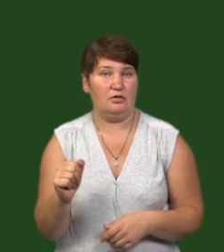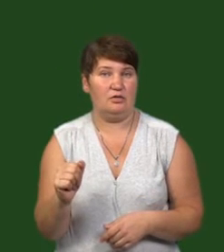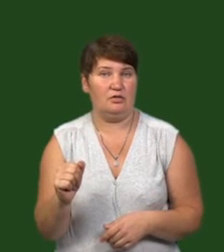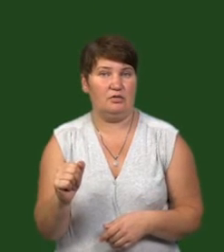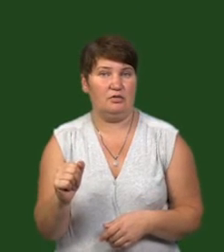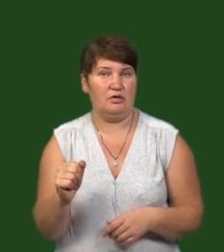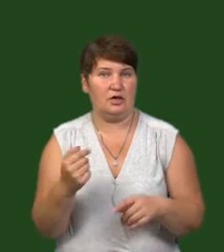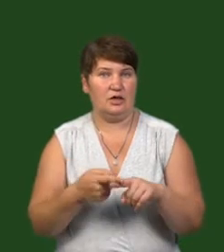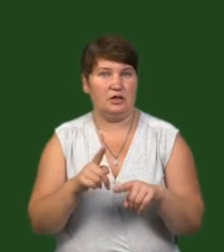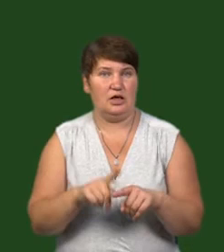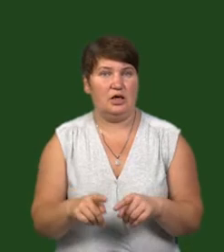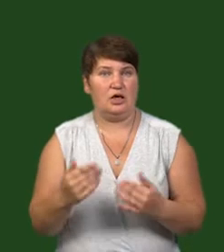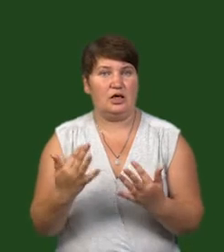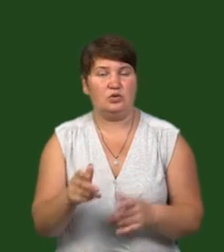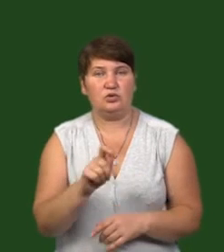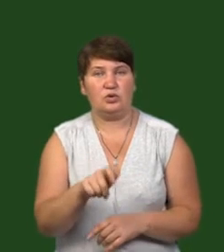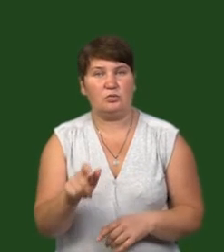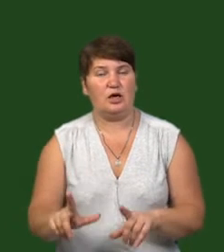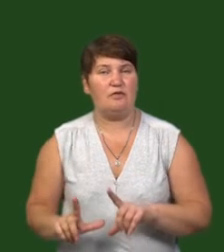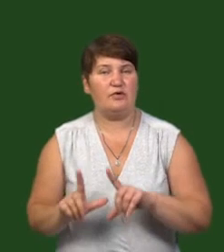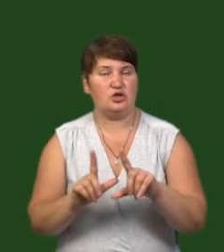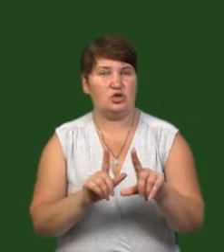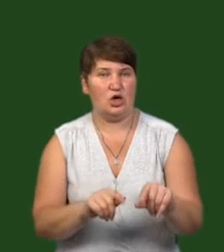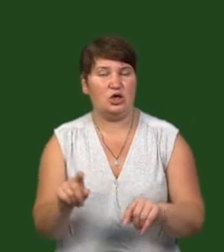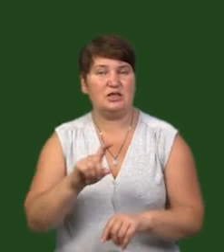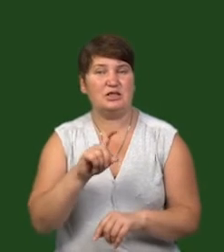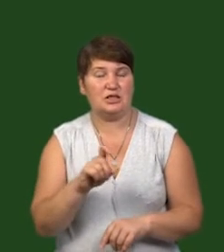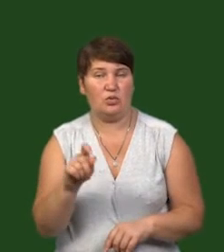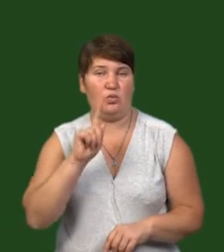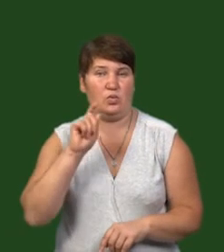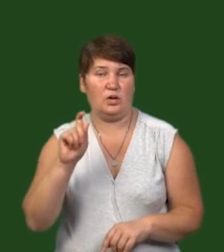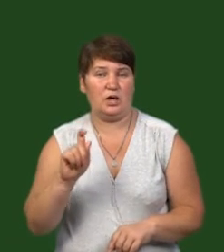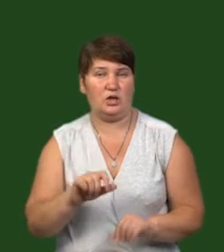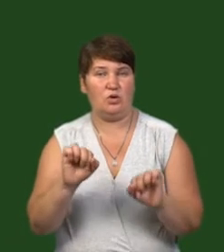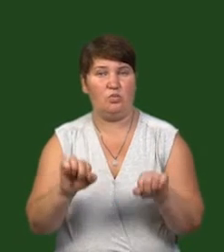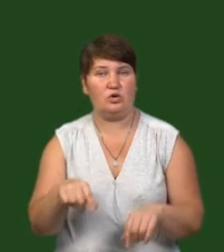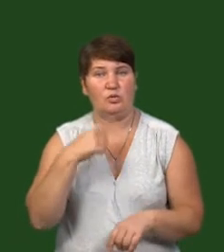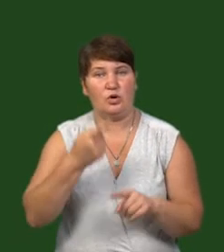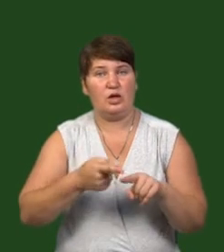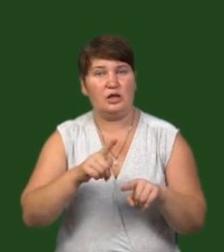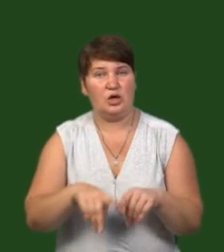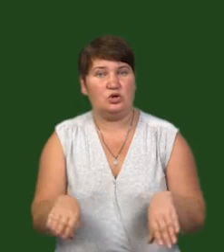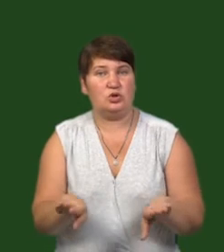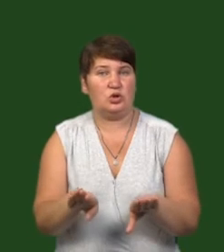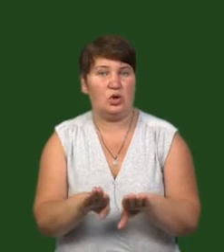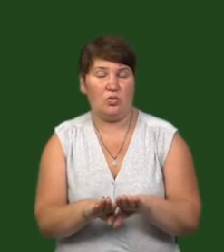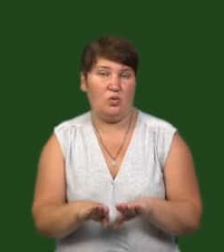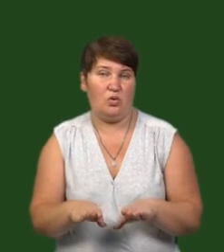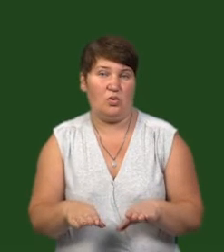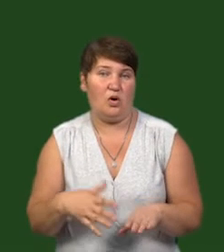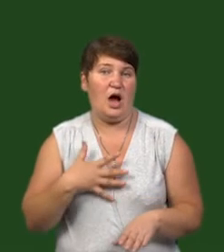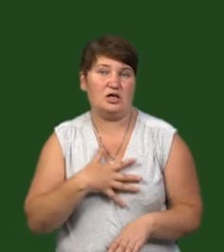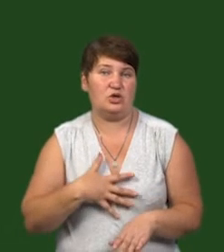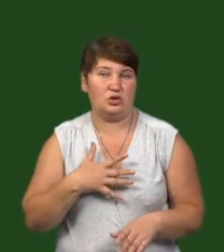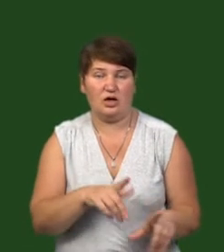тією кількістю громадян, які виїжджають з України, можемо говорити про те, що такого ажіотажу на в'їзд в Україну його і